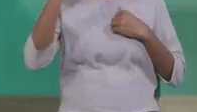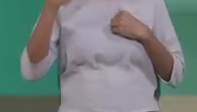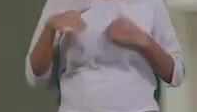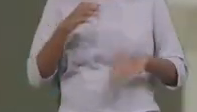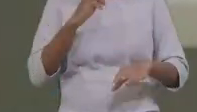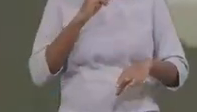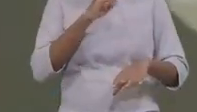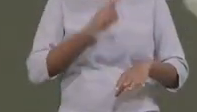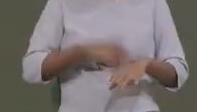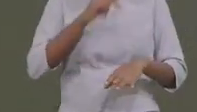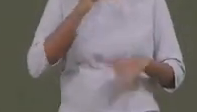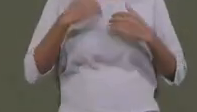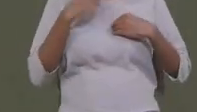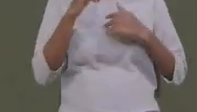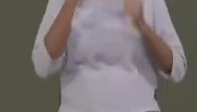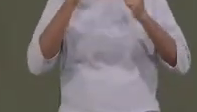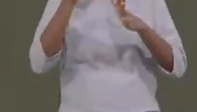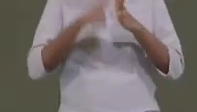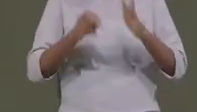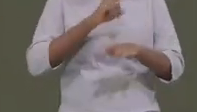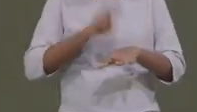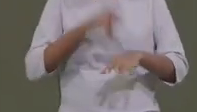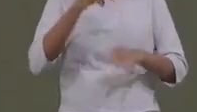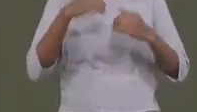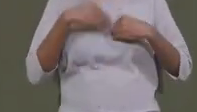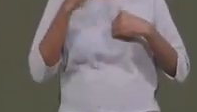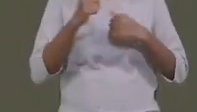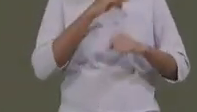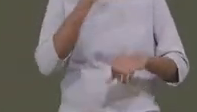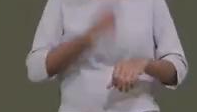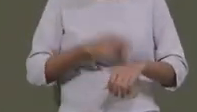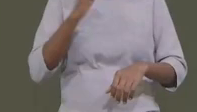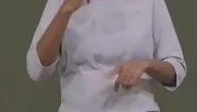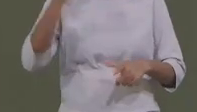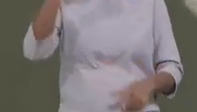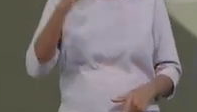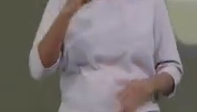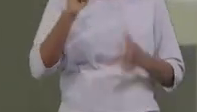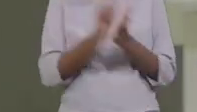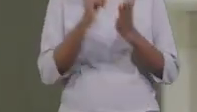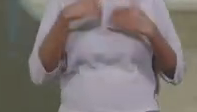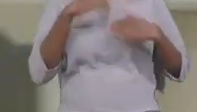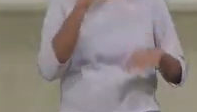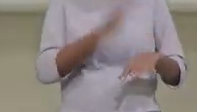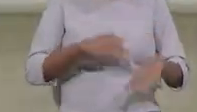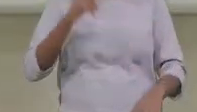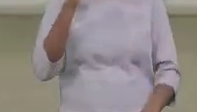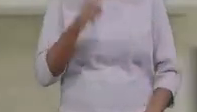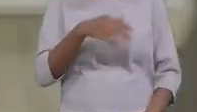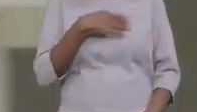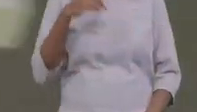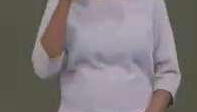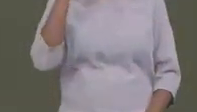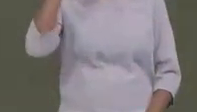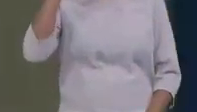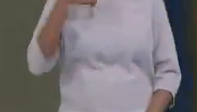une nature maléfique. Tu n'as pas une nature impotente. Tu as la nature de celui qui t'a appelé.